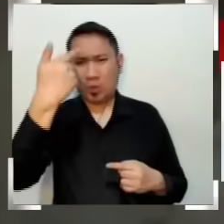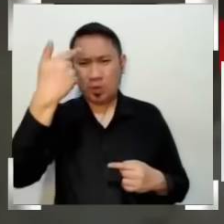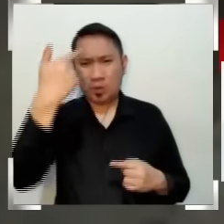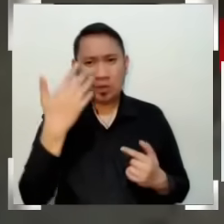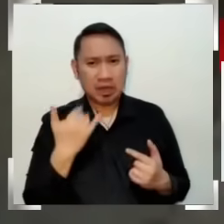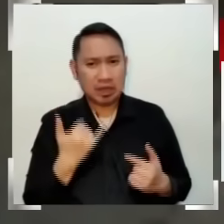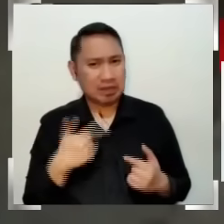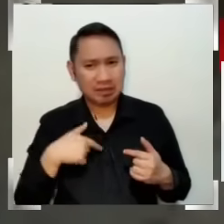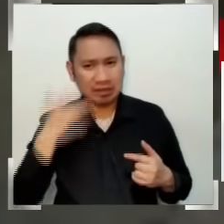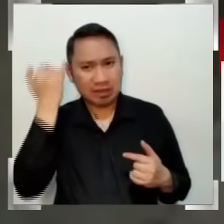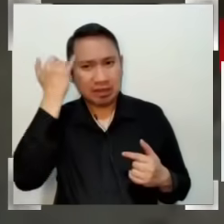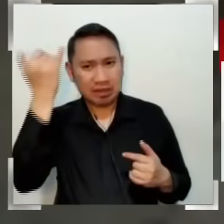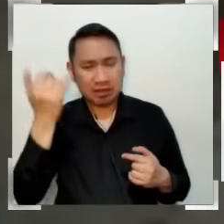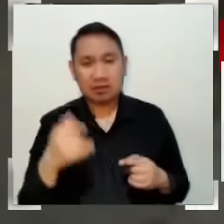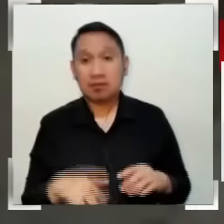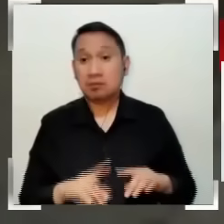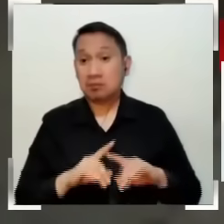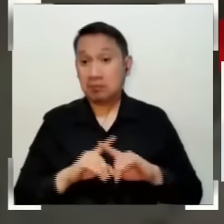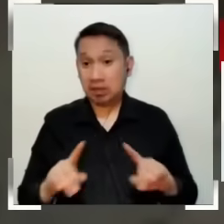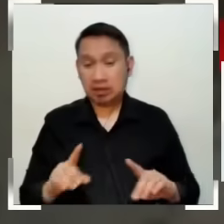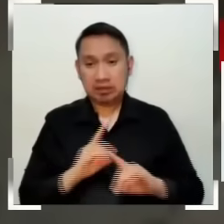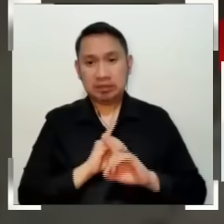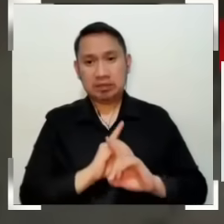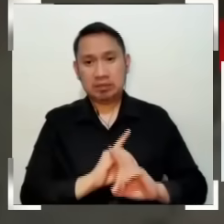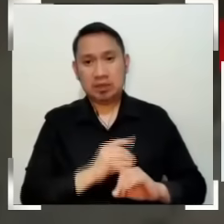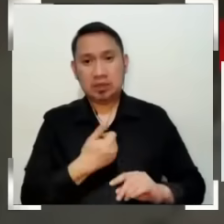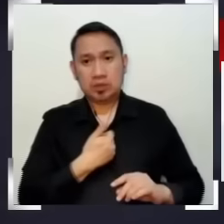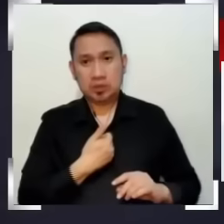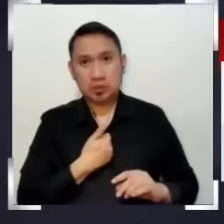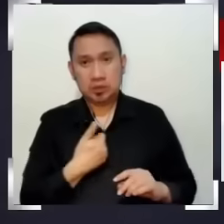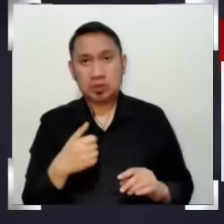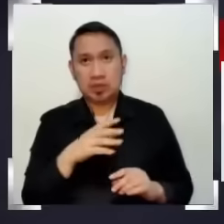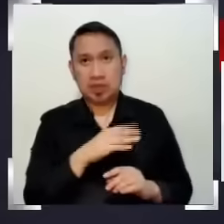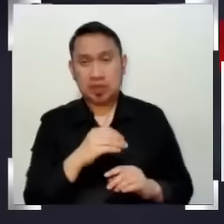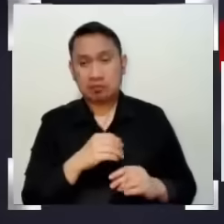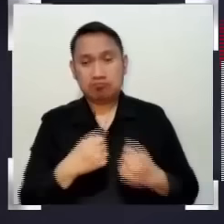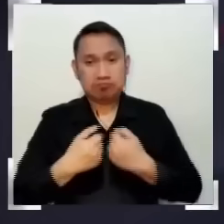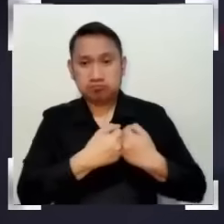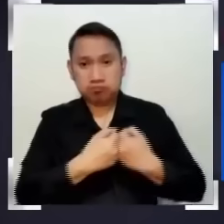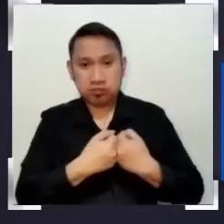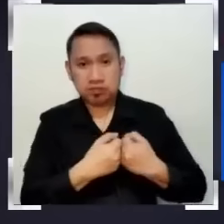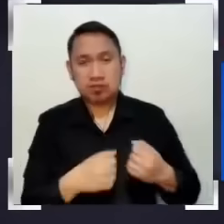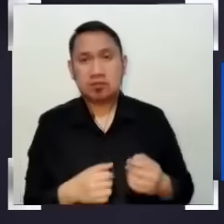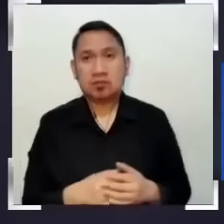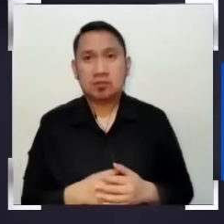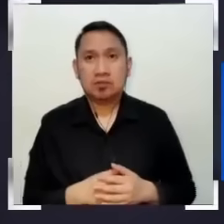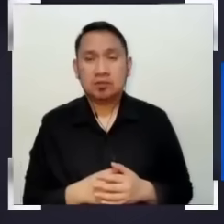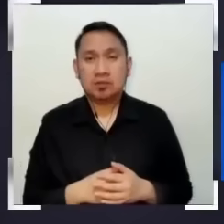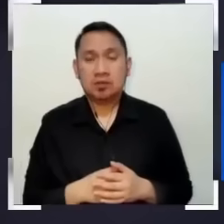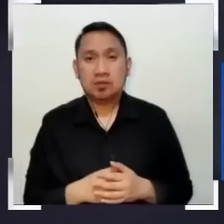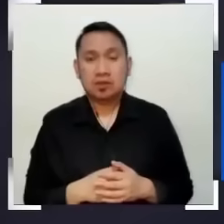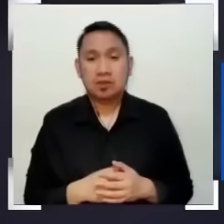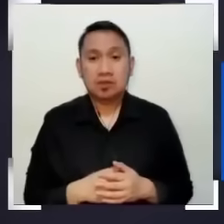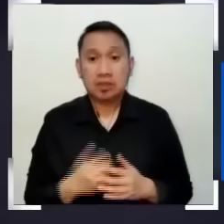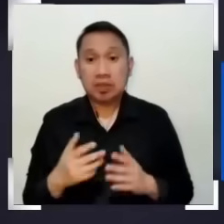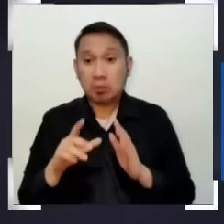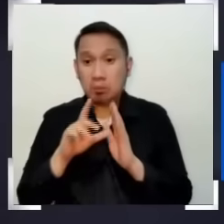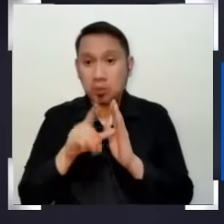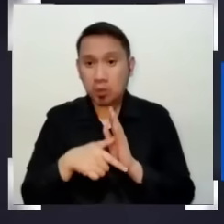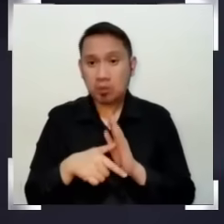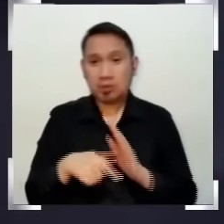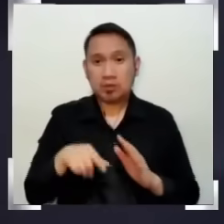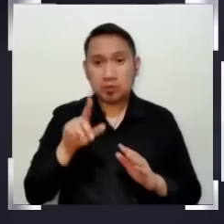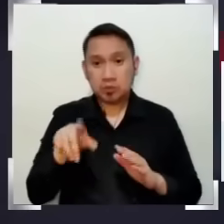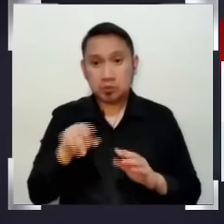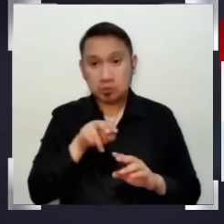Pero dinepensahan niya raw ang sarili kaya nagpambuno sila. Maya-maya, mag-akyat ka sa hagdan, sumunod siya. Bakit,